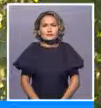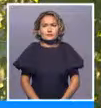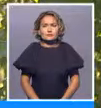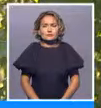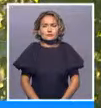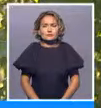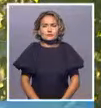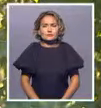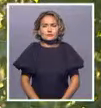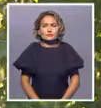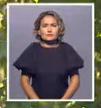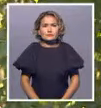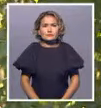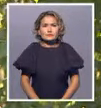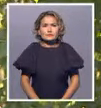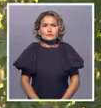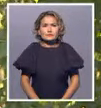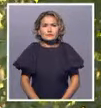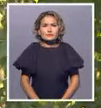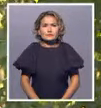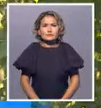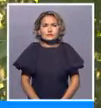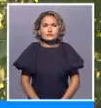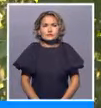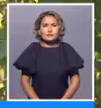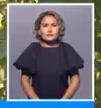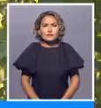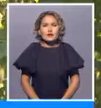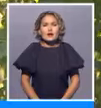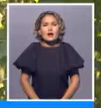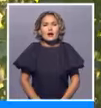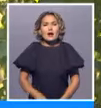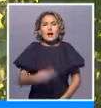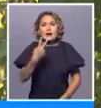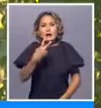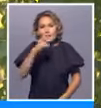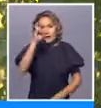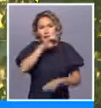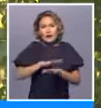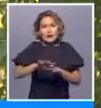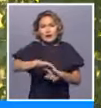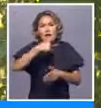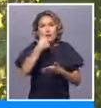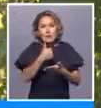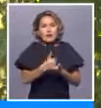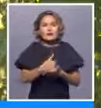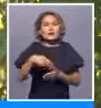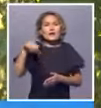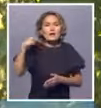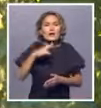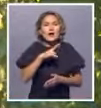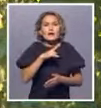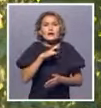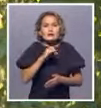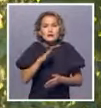Развитие стало подписание во время встречи на высшем уровне. Екі ел көшбасшыларының келіссөздері кезінде Цзянсу провинциясы мен Харгос